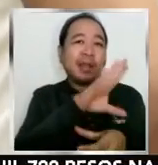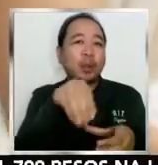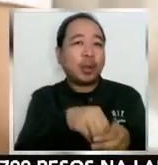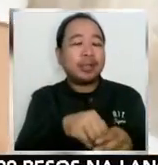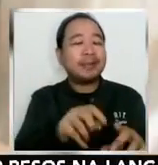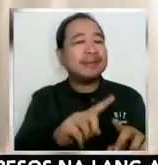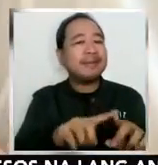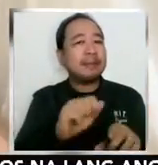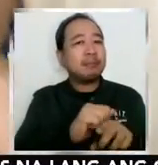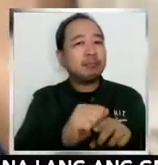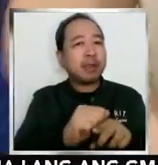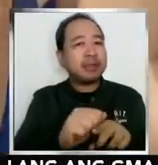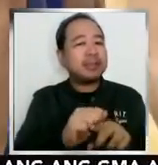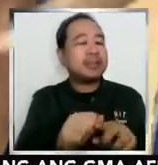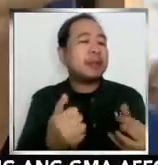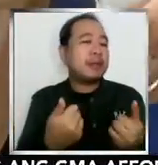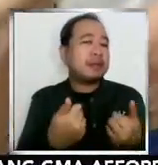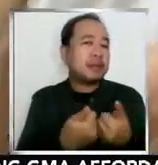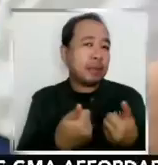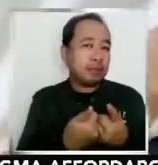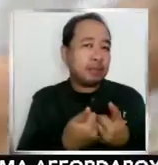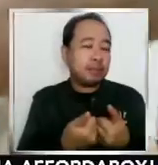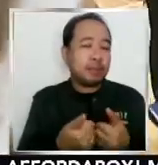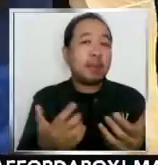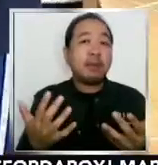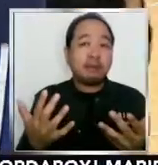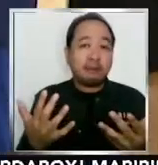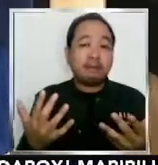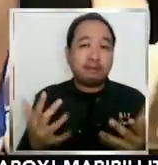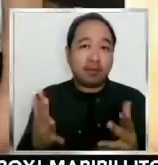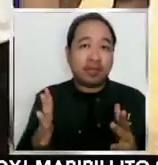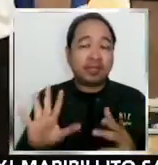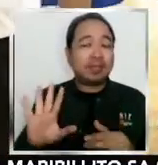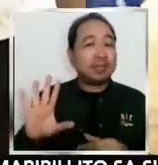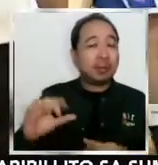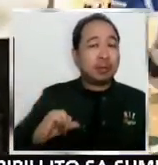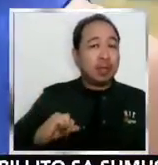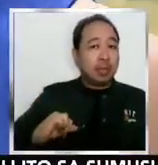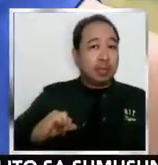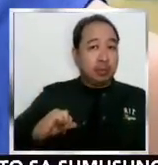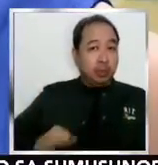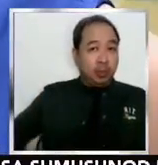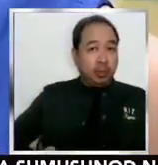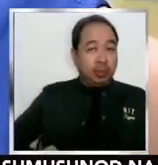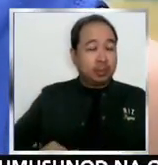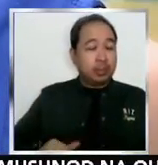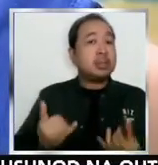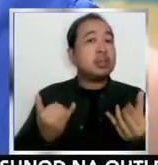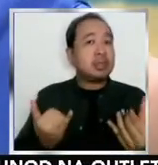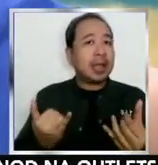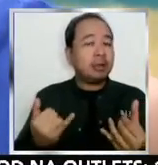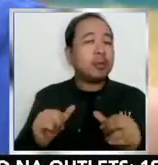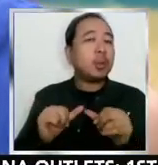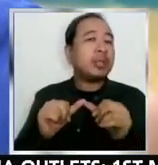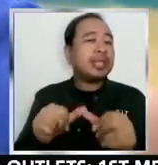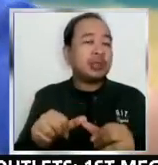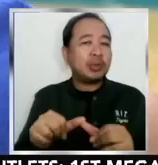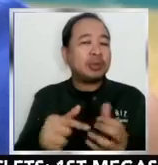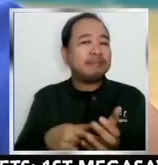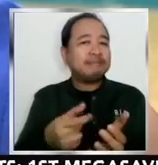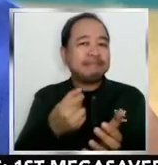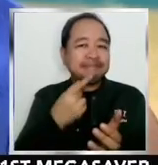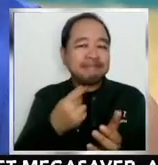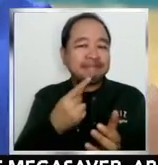laro. Nakumpleto na rin daw niya ang kanyang surgery at sasailalim naman ngayon sa treatment. Ipinagpapasa Diyos na raw